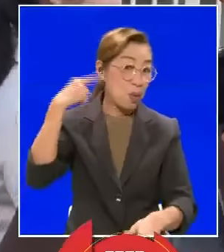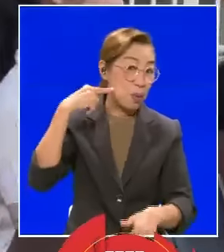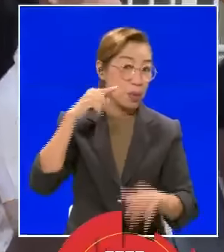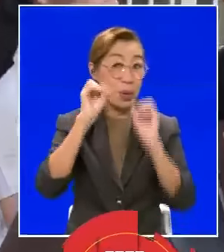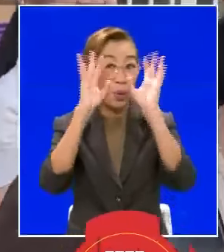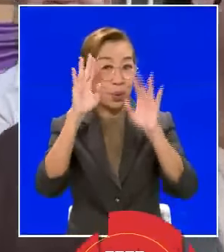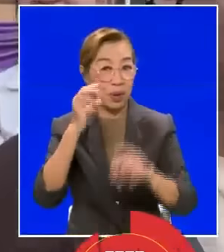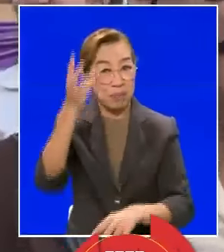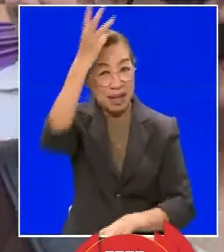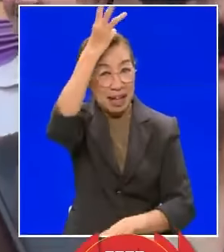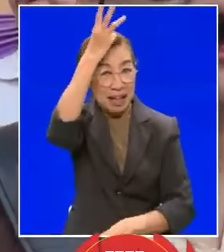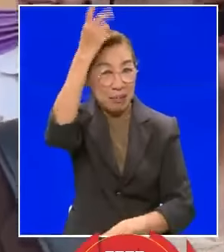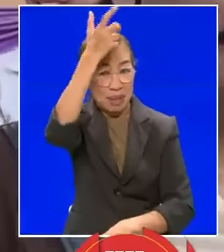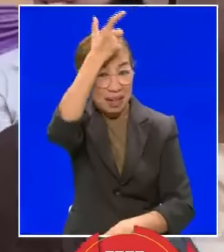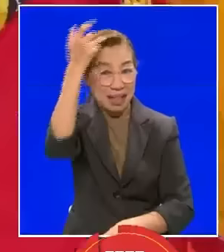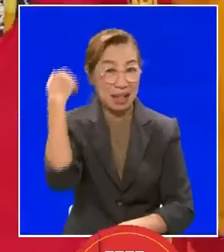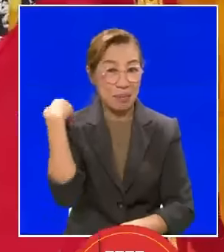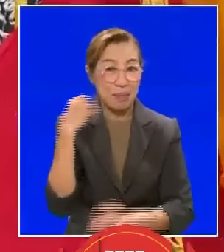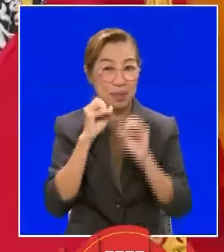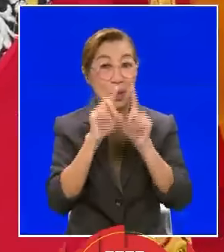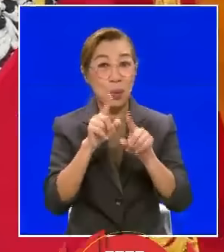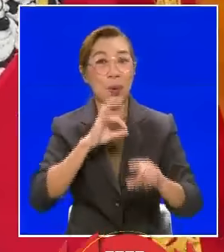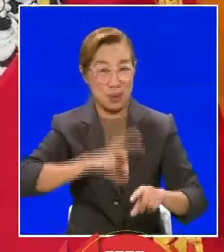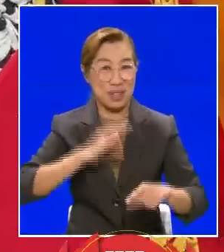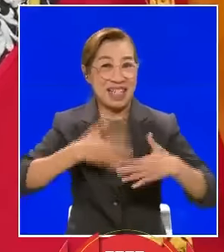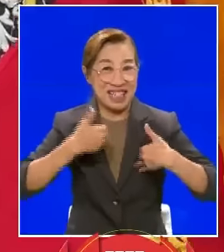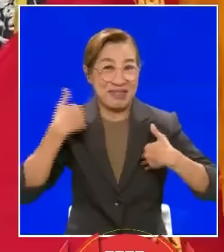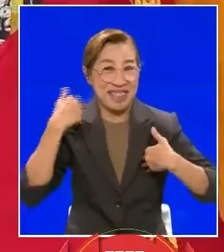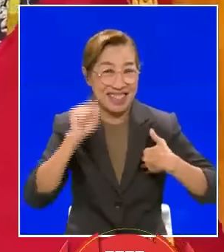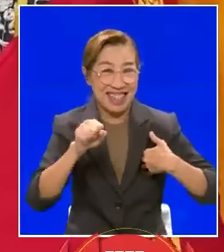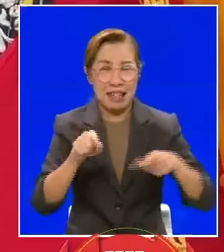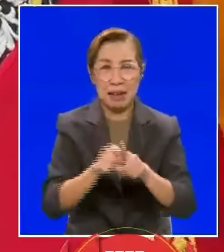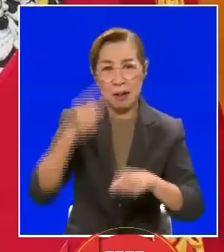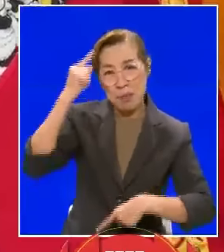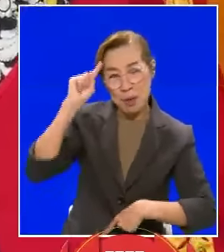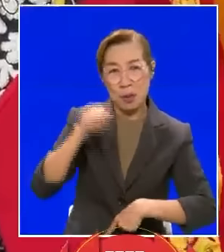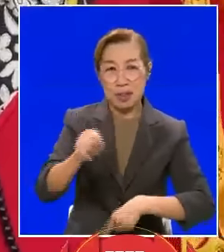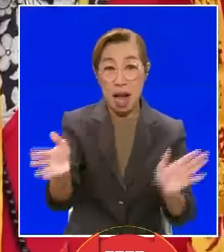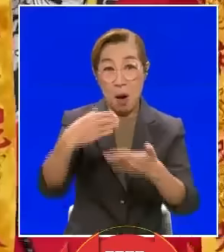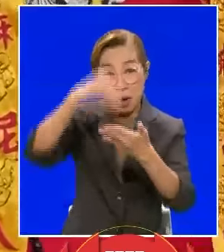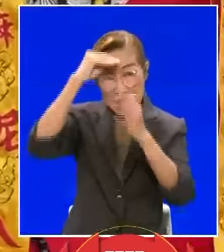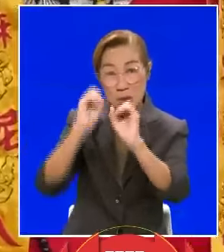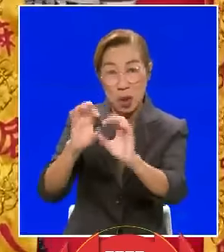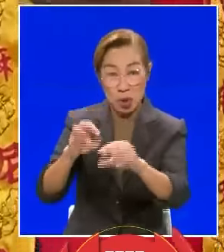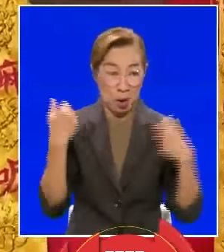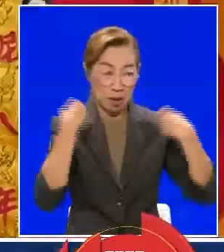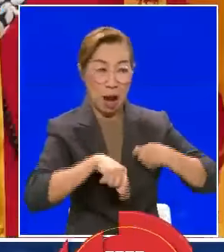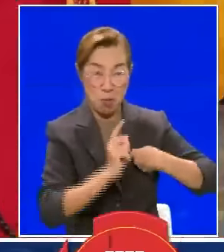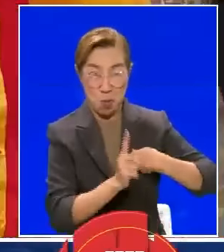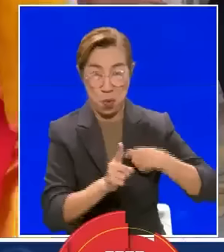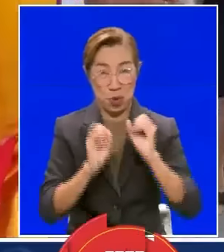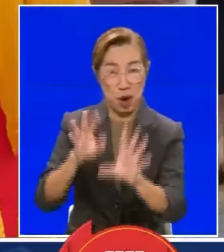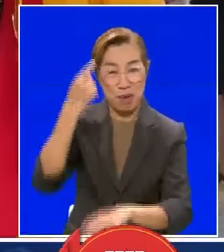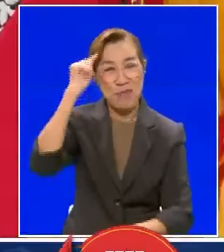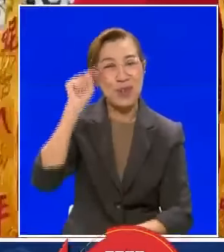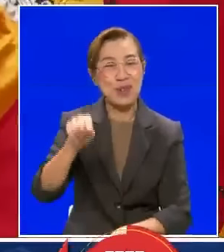อยนะคุณดูสิอาจารย์เนี่ยก็ดูจอย ๆแต่ไม่รู้แกจะใส่แบบนี้สอนหรือเปล่านะ น่าจะเป็นบรรยากาศก่อนเข้าเ